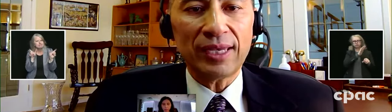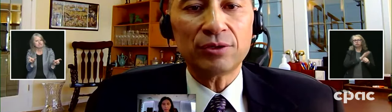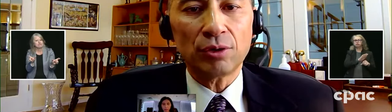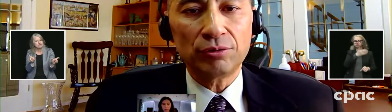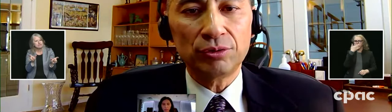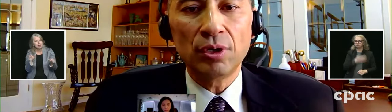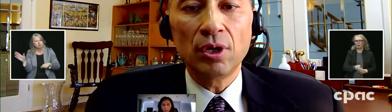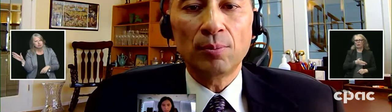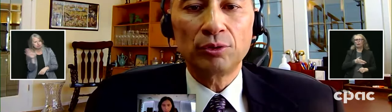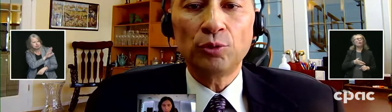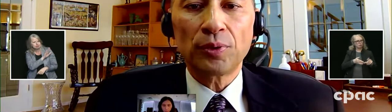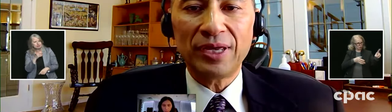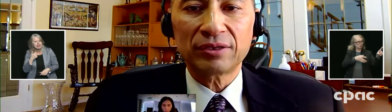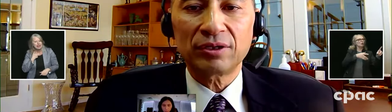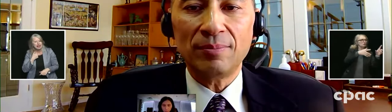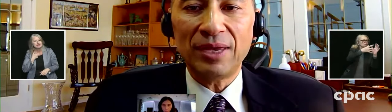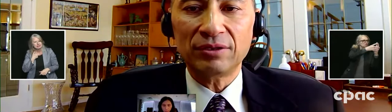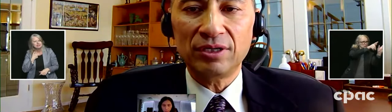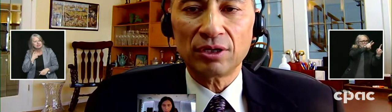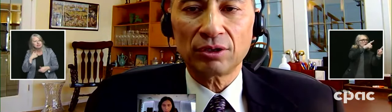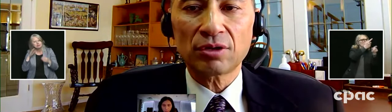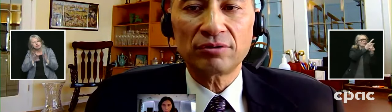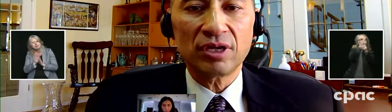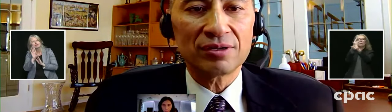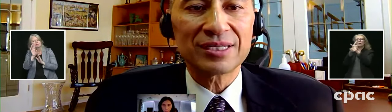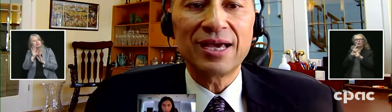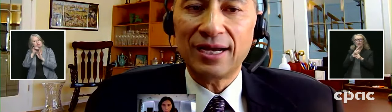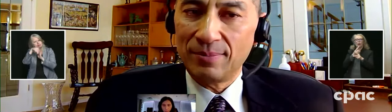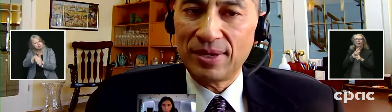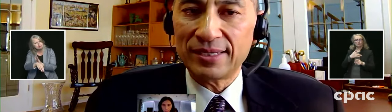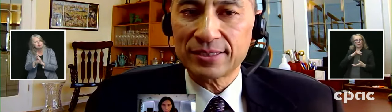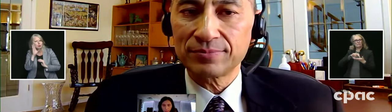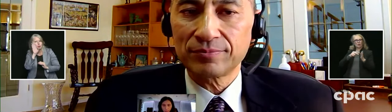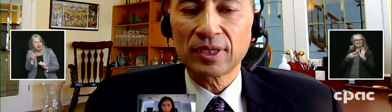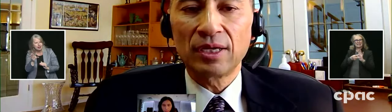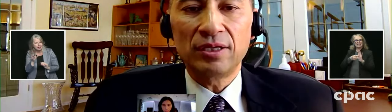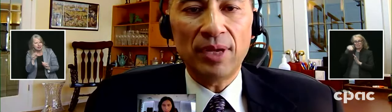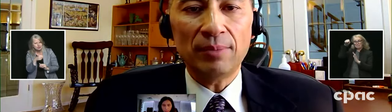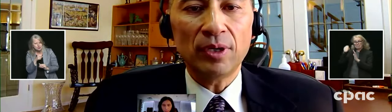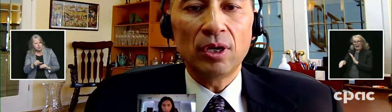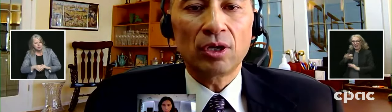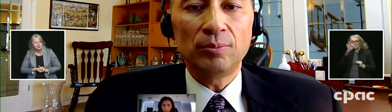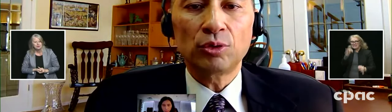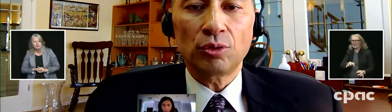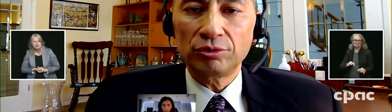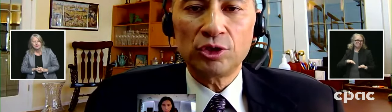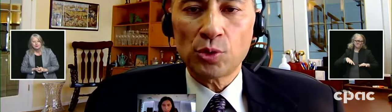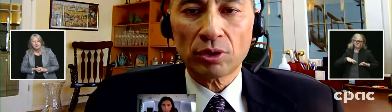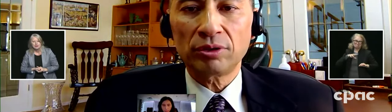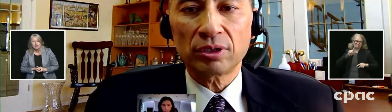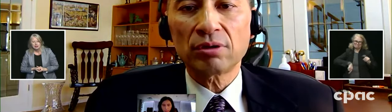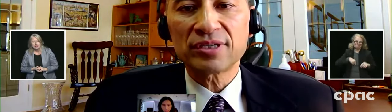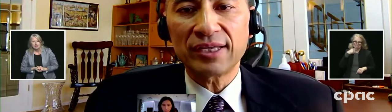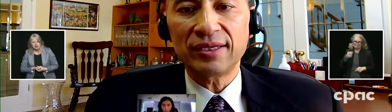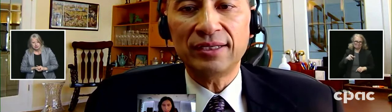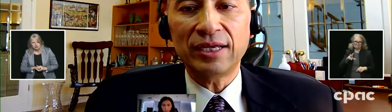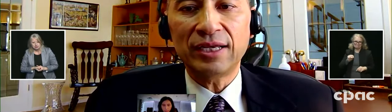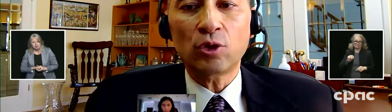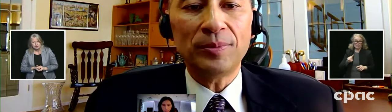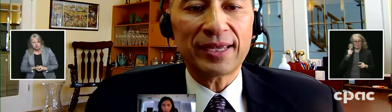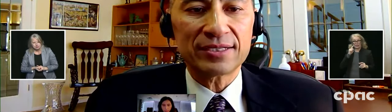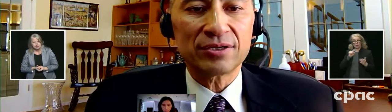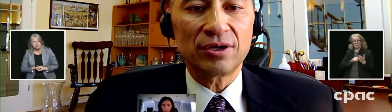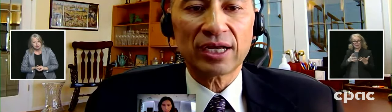suffisamment étendues pour nous permettre de maintenir une tendance à la baisse. De même, comme nous continuerons de constater